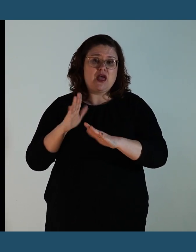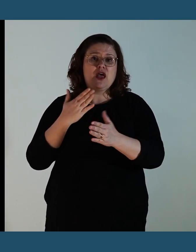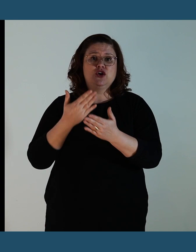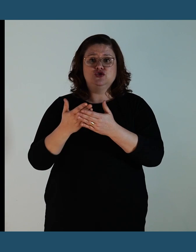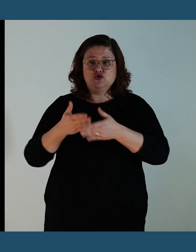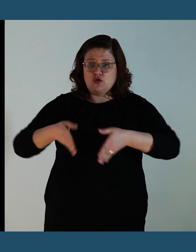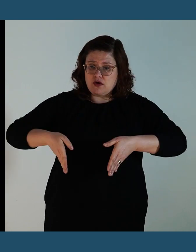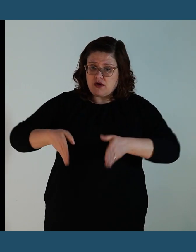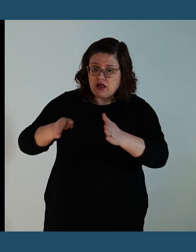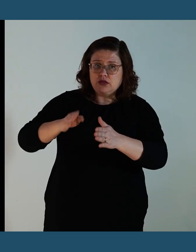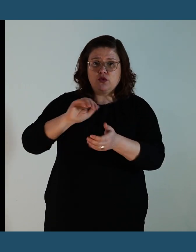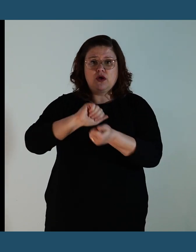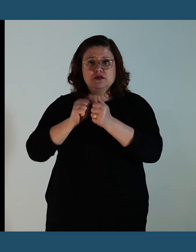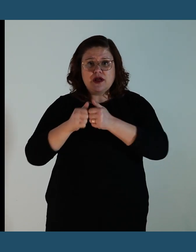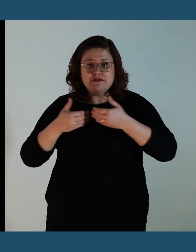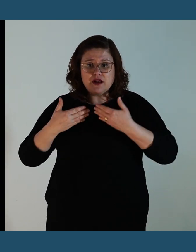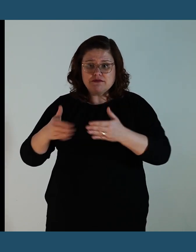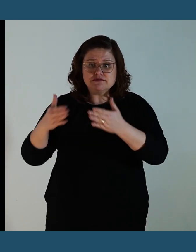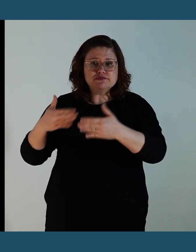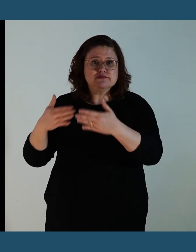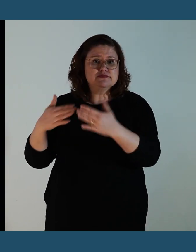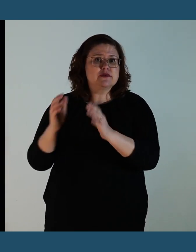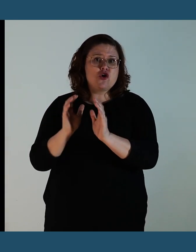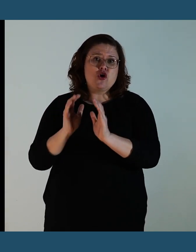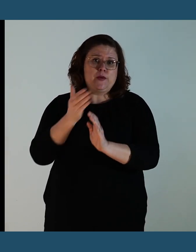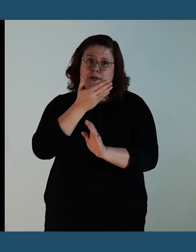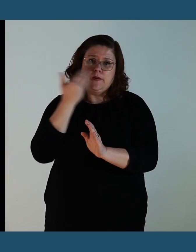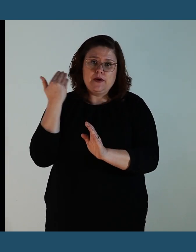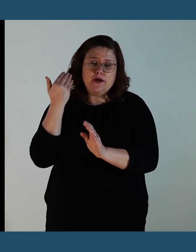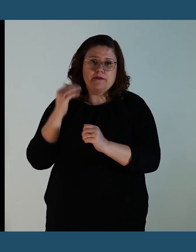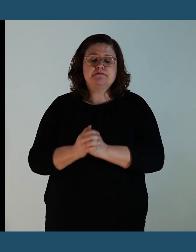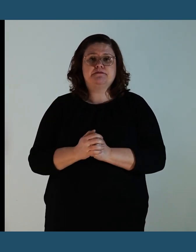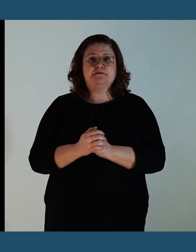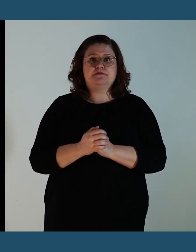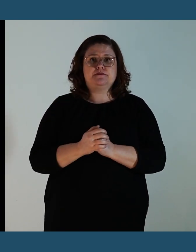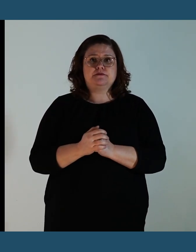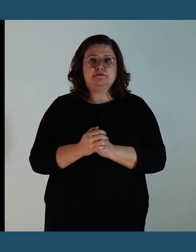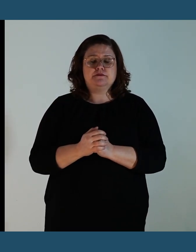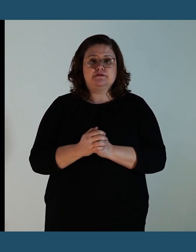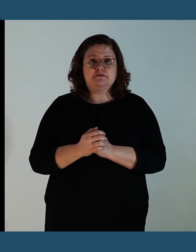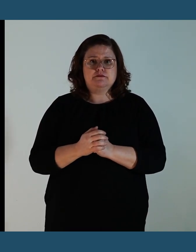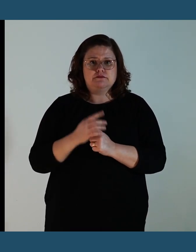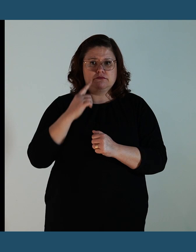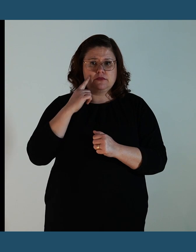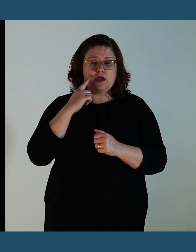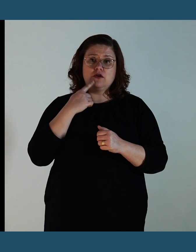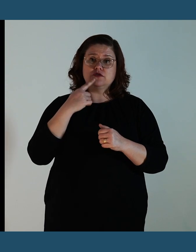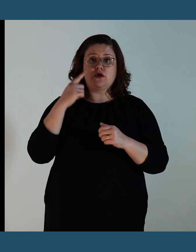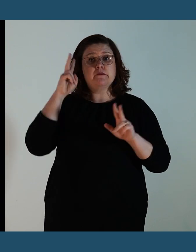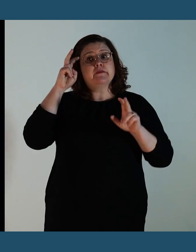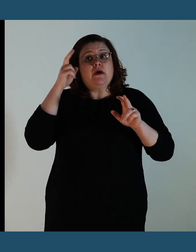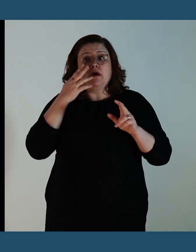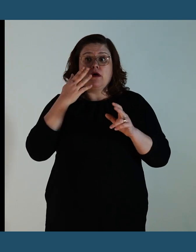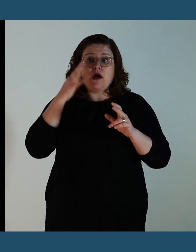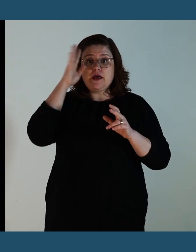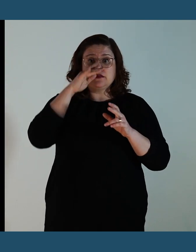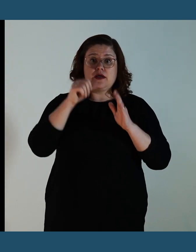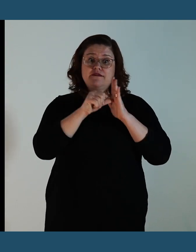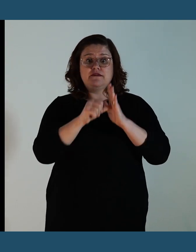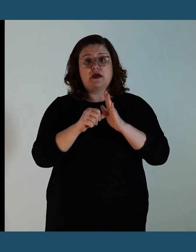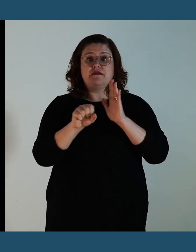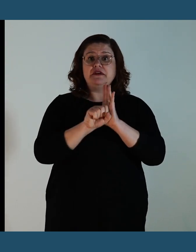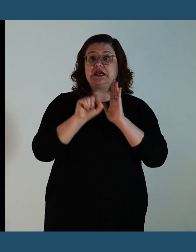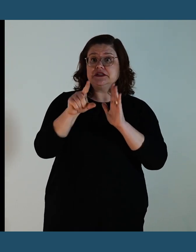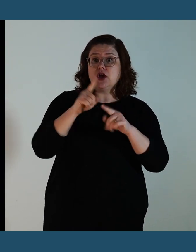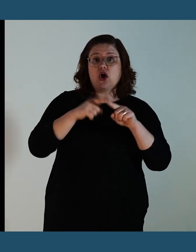katujen talvikunnossapidosta ei huolehdita. Oi, enpä ajatellut, että tämän viestin voisi ymmärtää rasistisena.